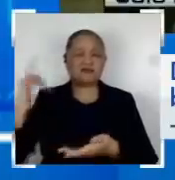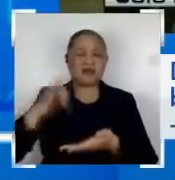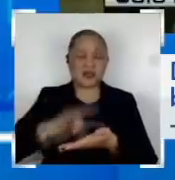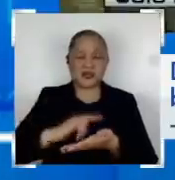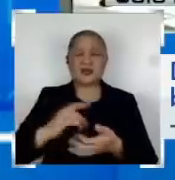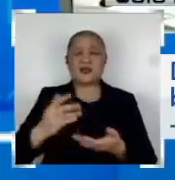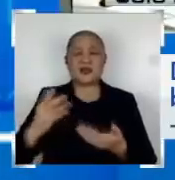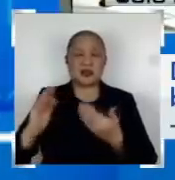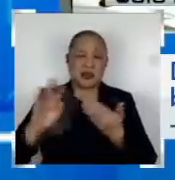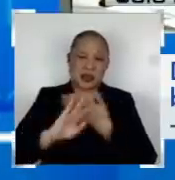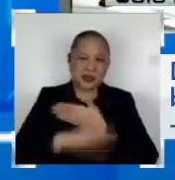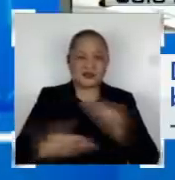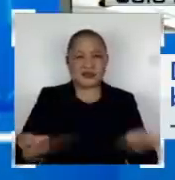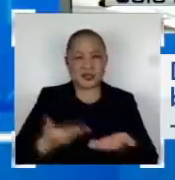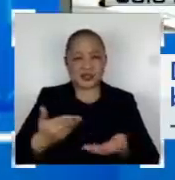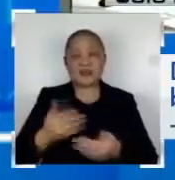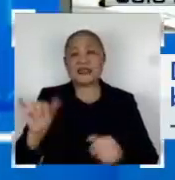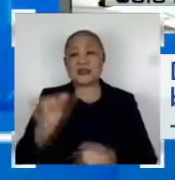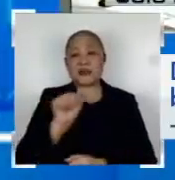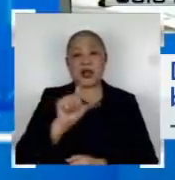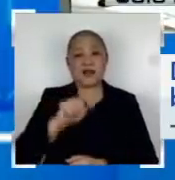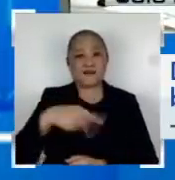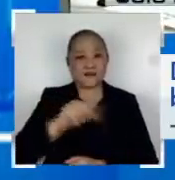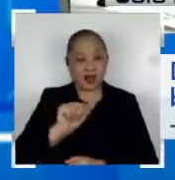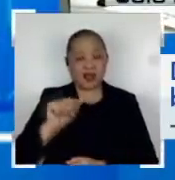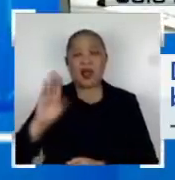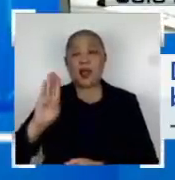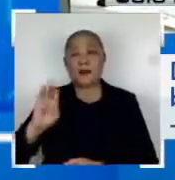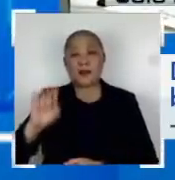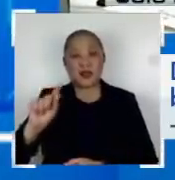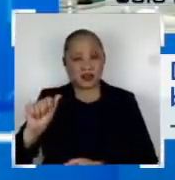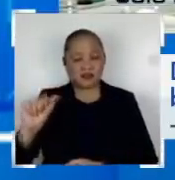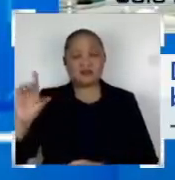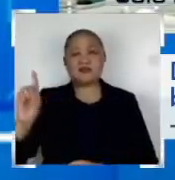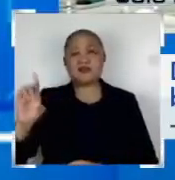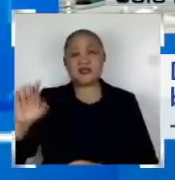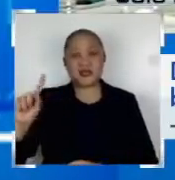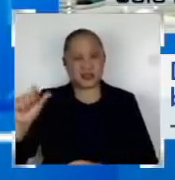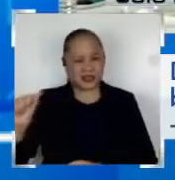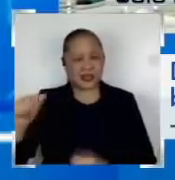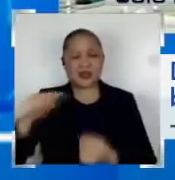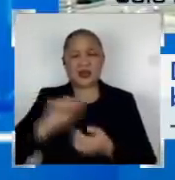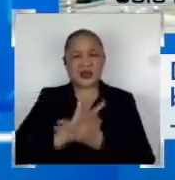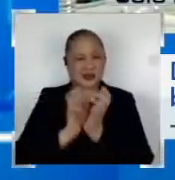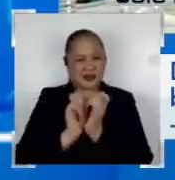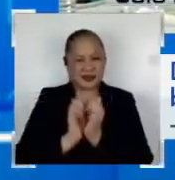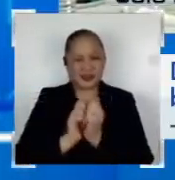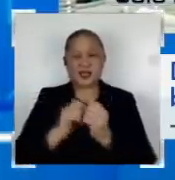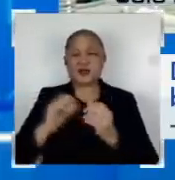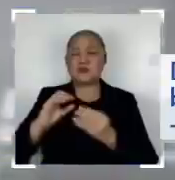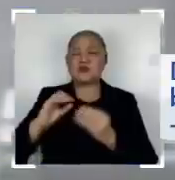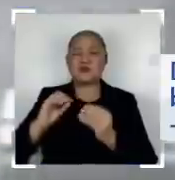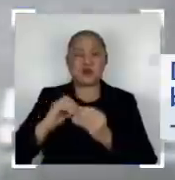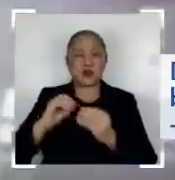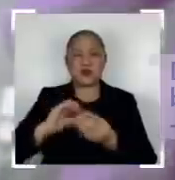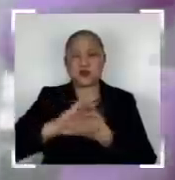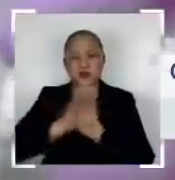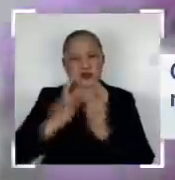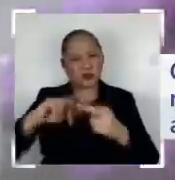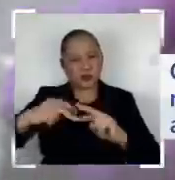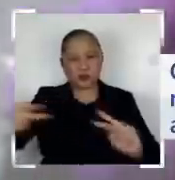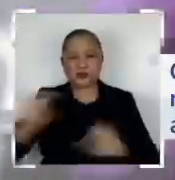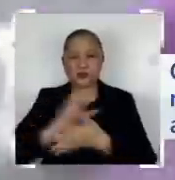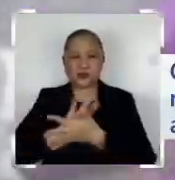Alpha, Beta, Delta, among the more compelling variants of concern. Kaya